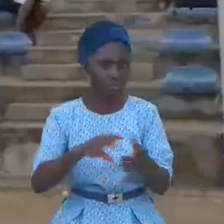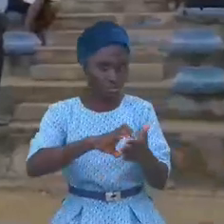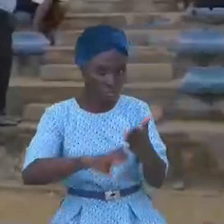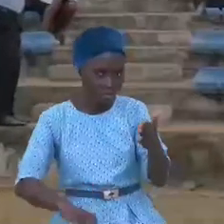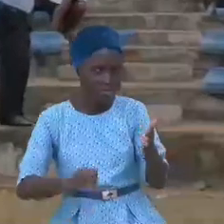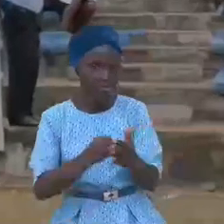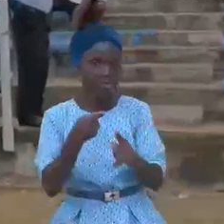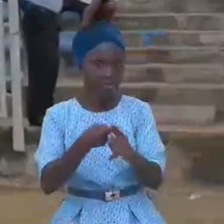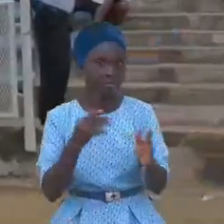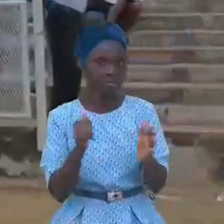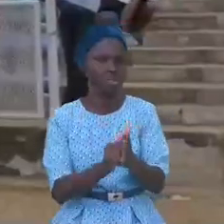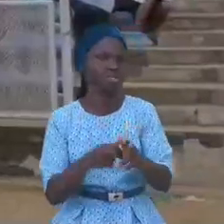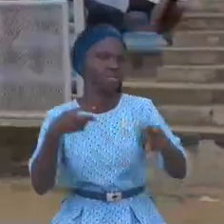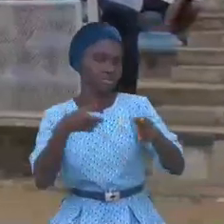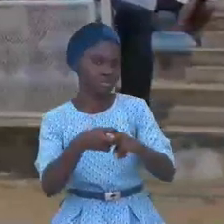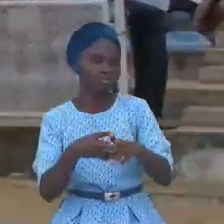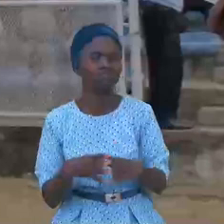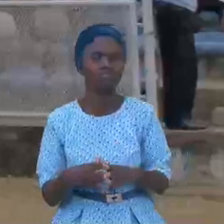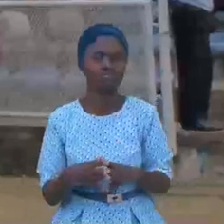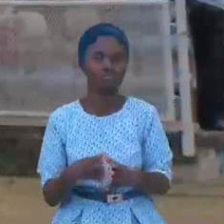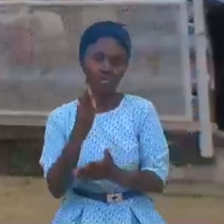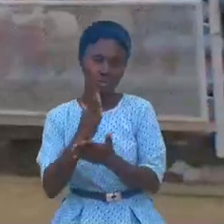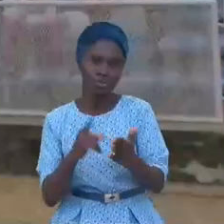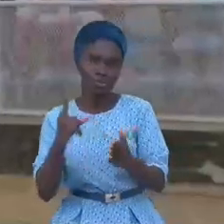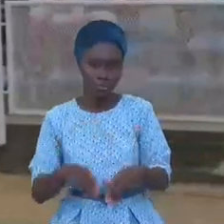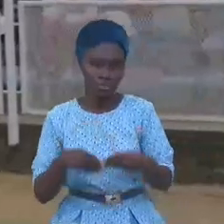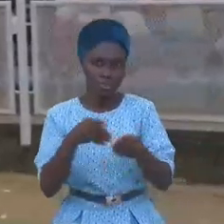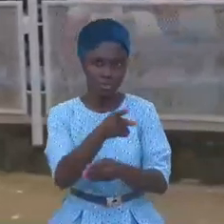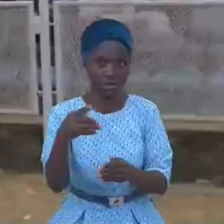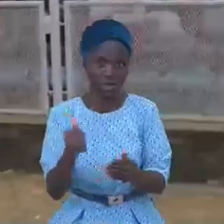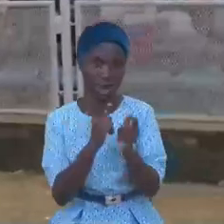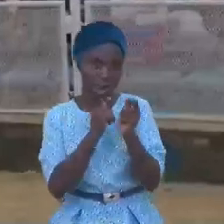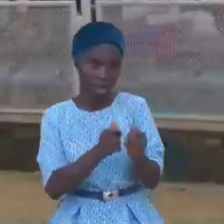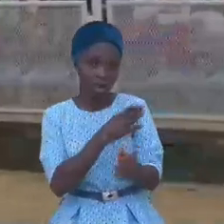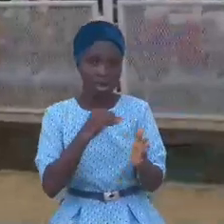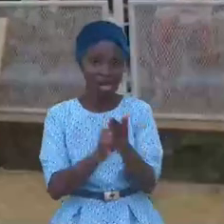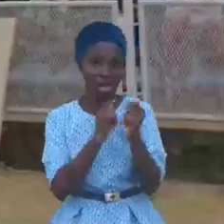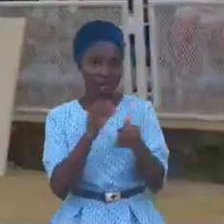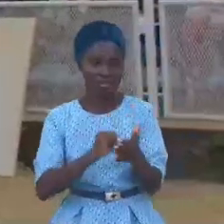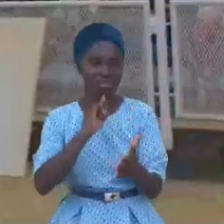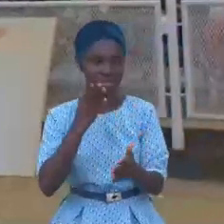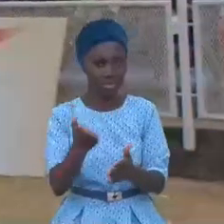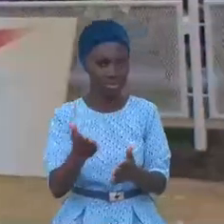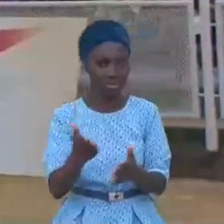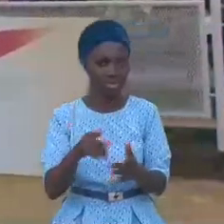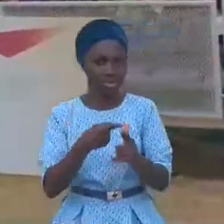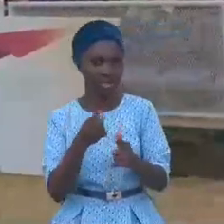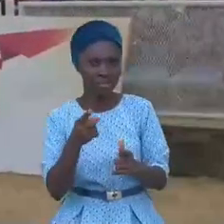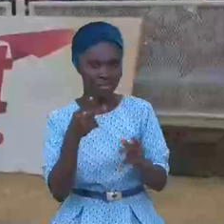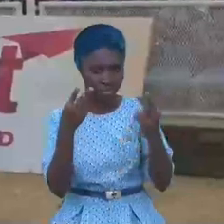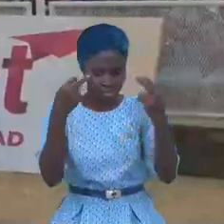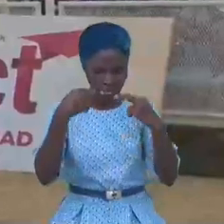là. Quelqu'un t'a donné un don et le don est là. Il dit, ah,